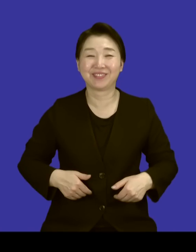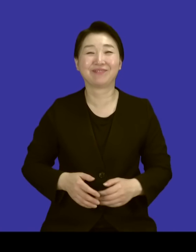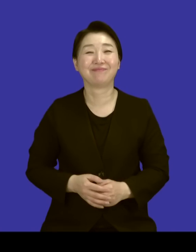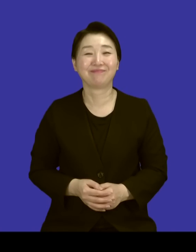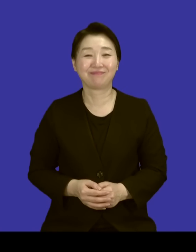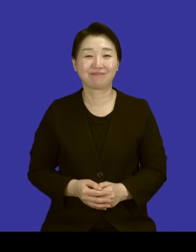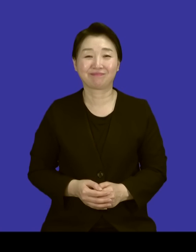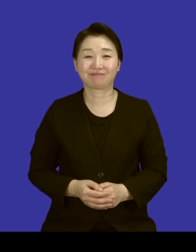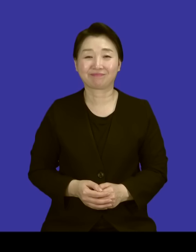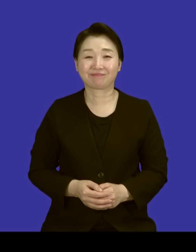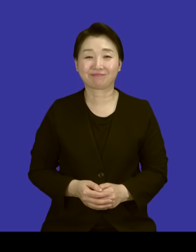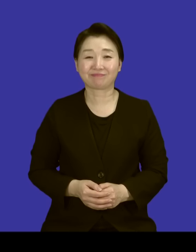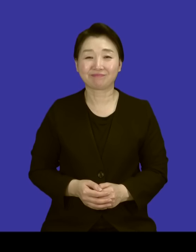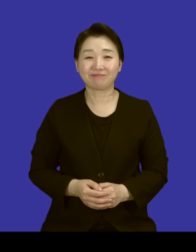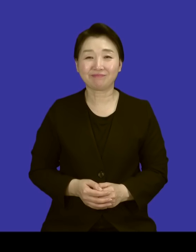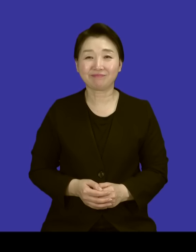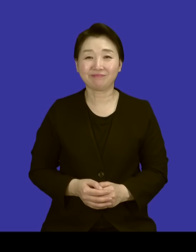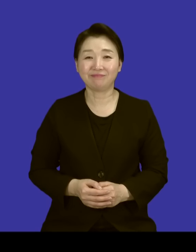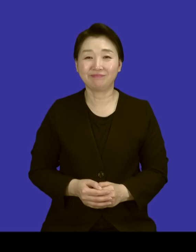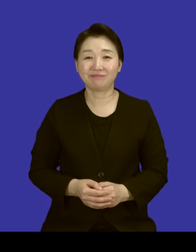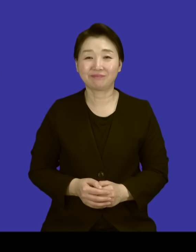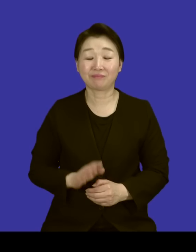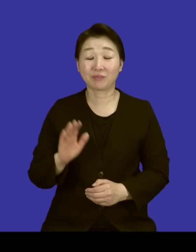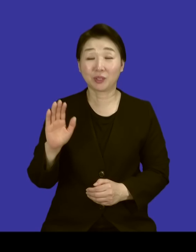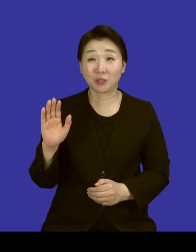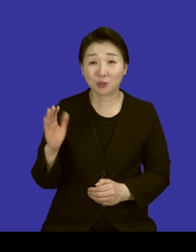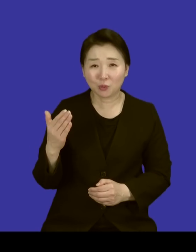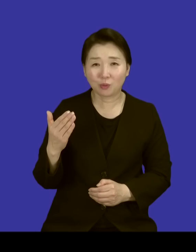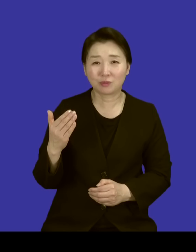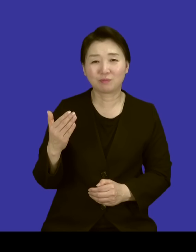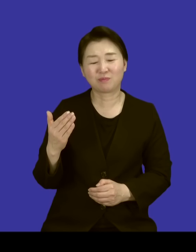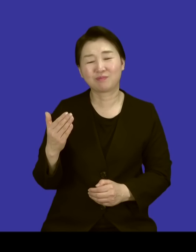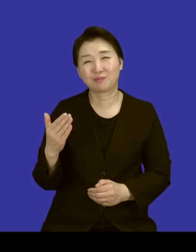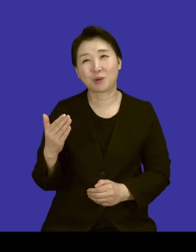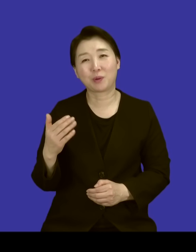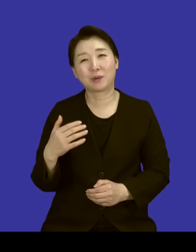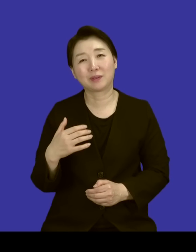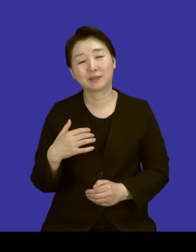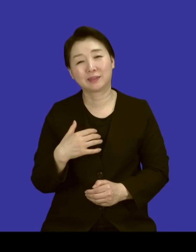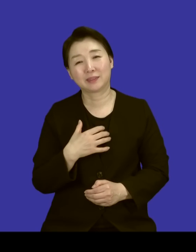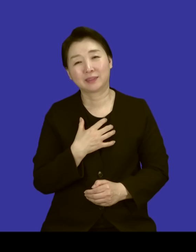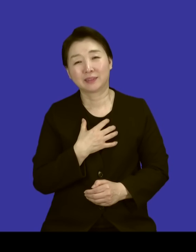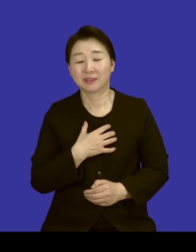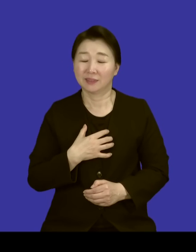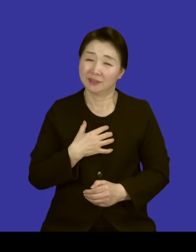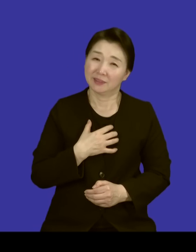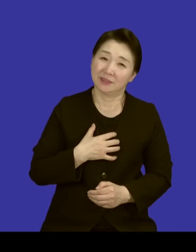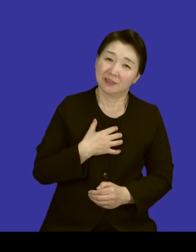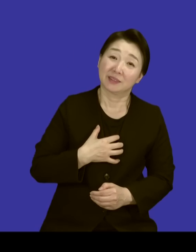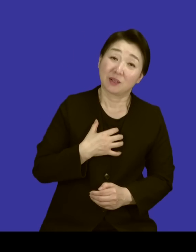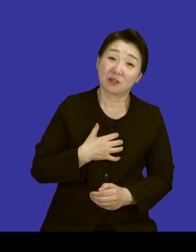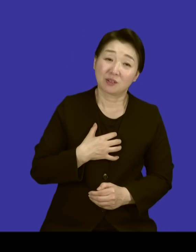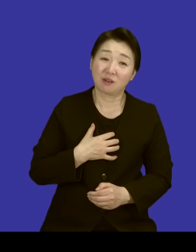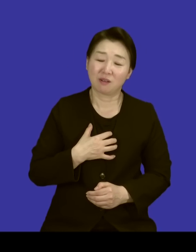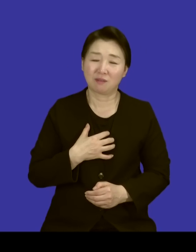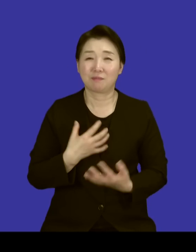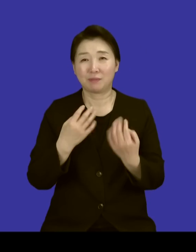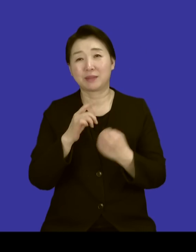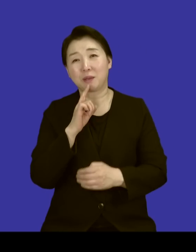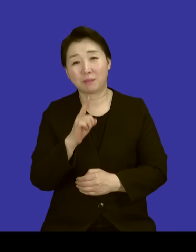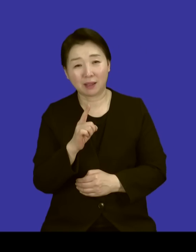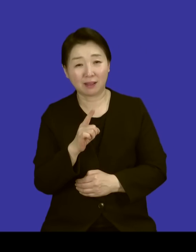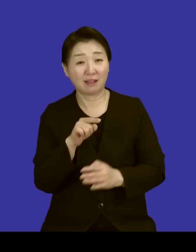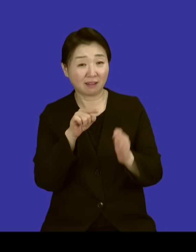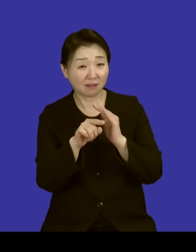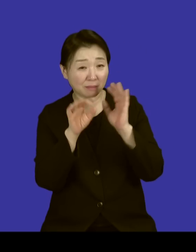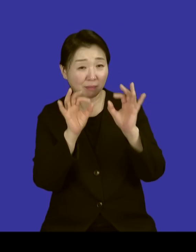네. 아유, 어떠세요? 이제 사실 뭐 요즘 뭐 밥 걱정 없는 세상이라고 하지만 막상 현장에서 보시면 어려운 분들이 참 많잖아요. 지금도 네.